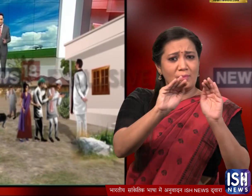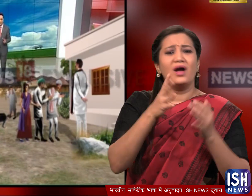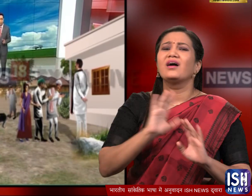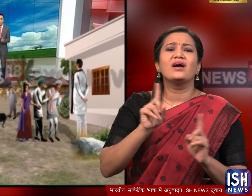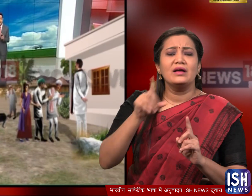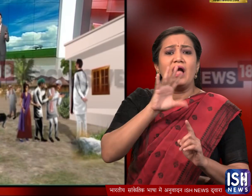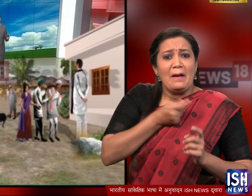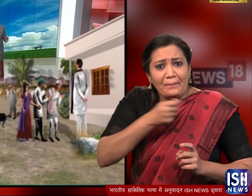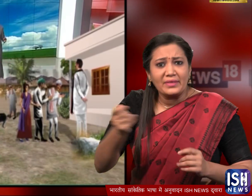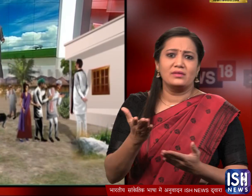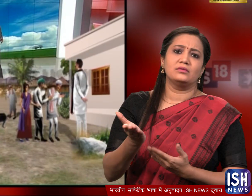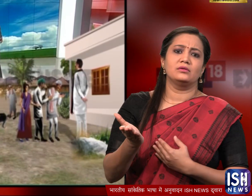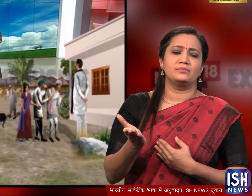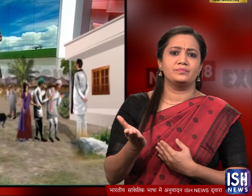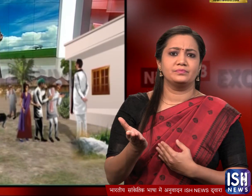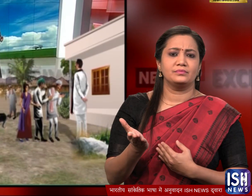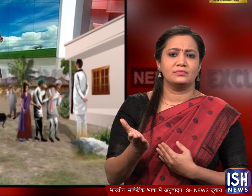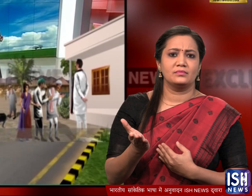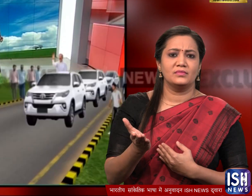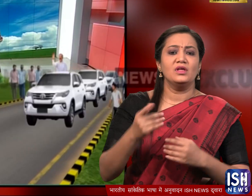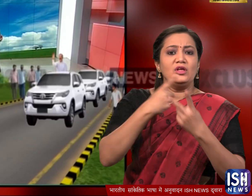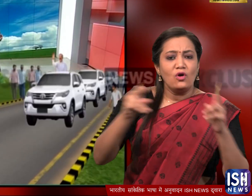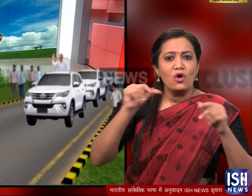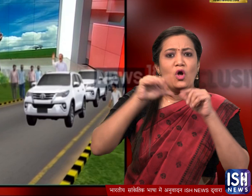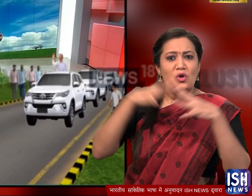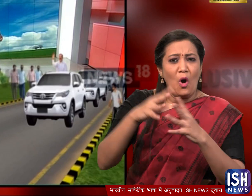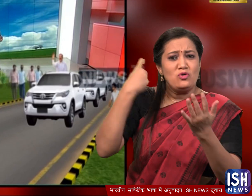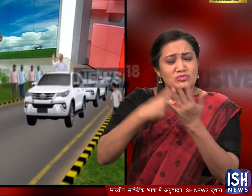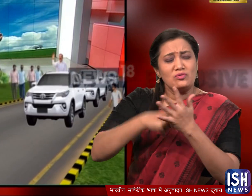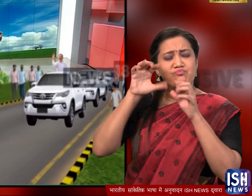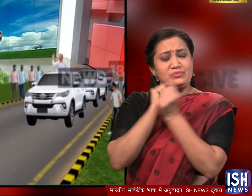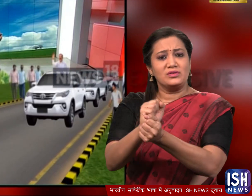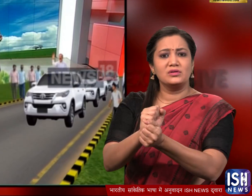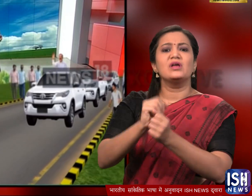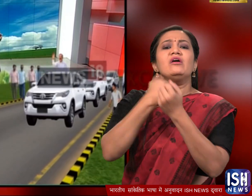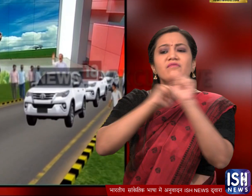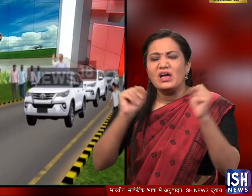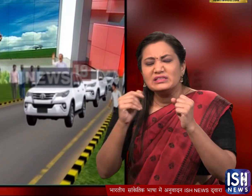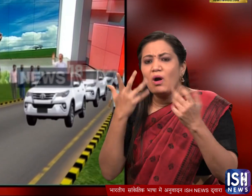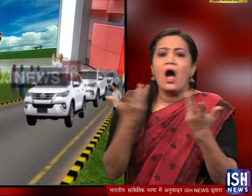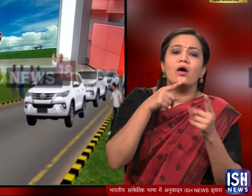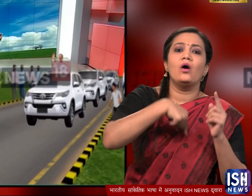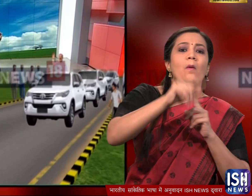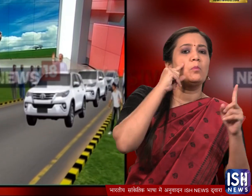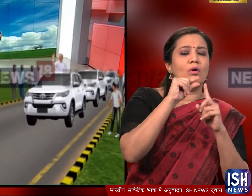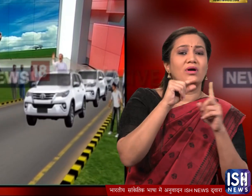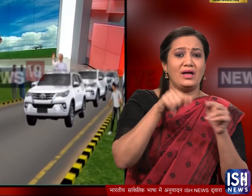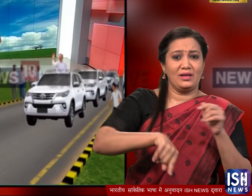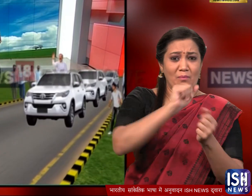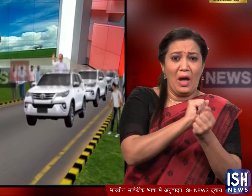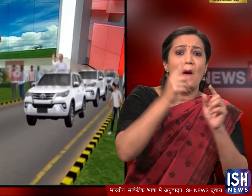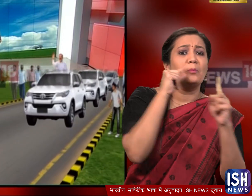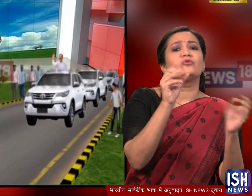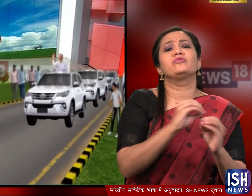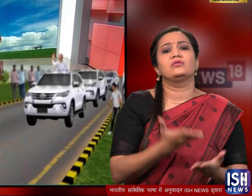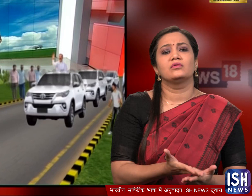नहीं, उस पर हत्या का आरोप। अमकोका जैसे कड़े कानून के तहत गिरफ्तार होने के बाद भी वो इसलिए छूटा क्योंकि पुलिस को उसके खिलाफ कोई गवाह नहीं